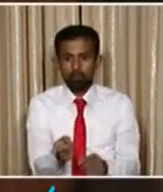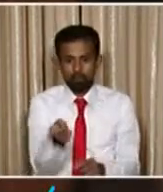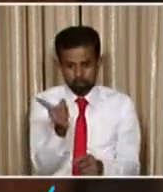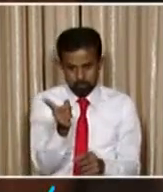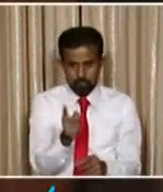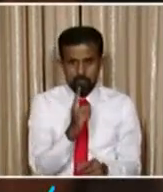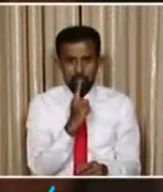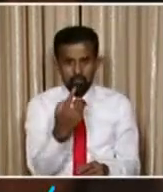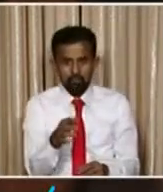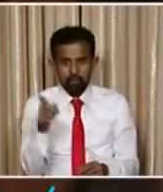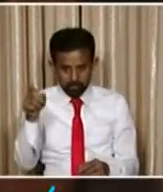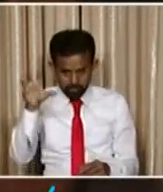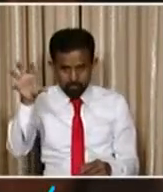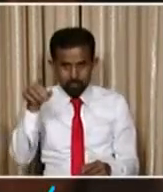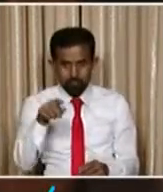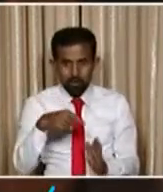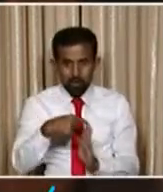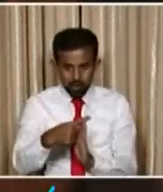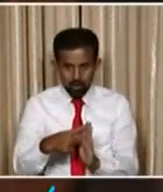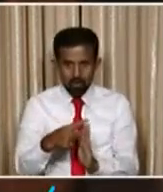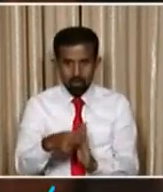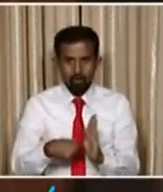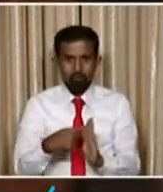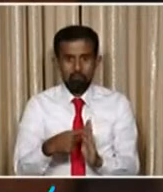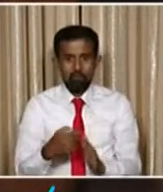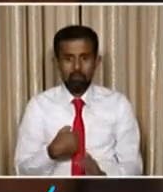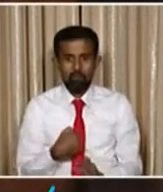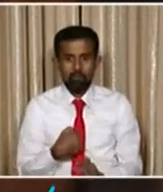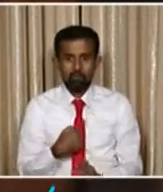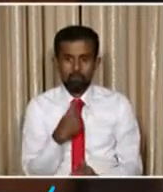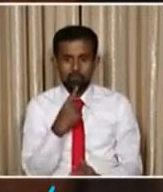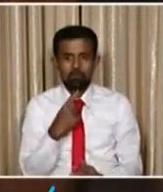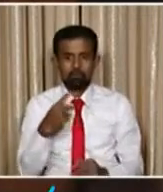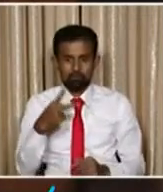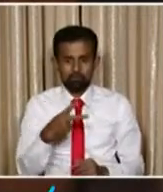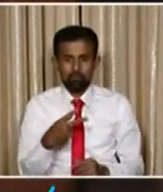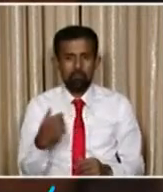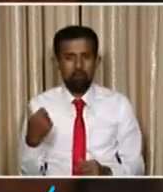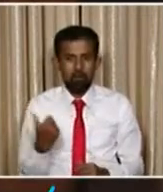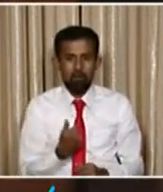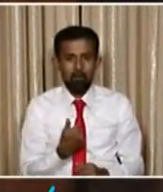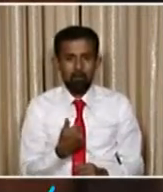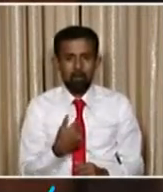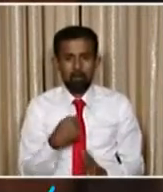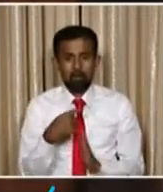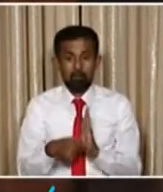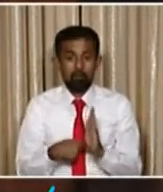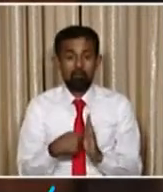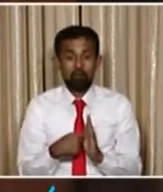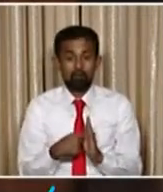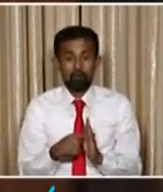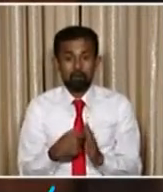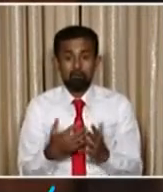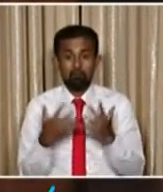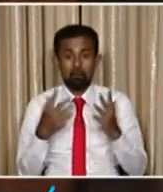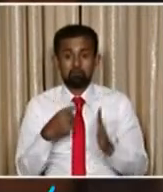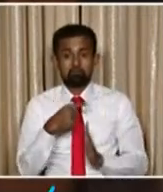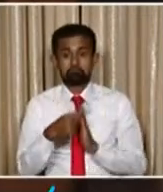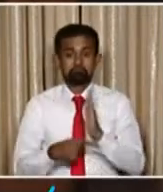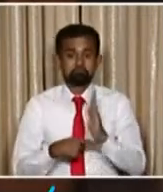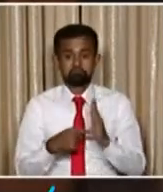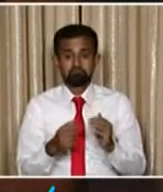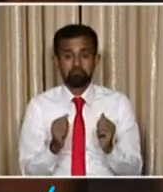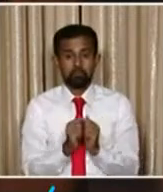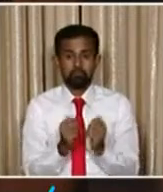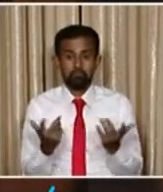කියනවා. අන්න ඒ රටේ නේද ලංකාවේ කියලා කියන්නේ. අපිට මොන සෙකන්ඩ් ක්ලාස් සිටිසන් කියලා අලුතෙන් ගිහිල්ලා අපේ රට මේ එතන ගිහිල්ලා මහලොකෝ රට මේ ඩිෆෙන්ඩ්